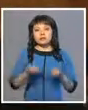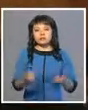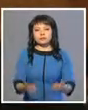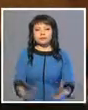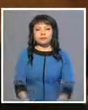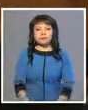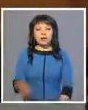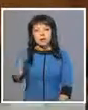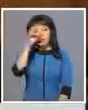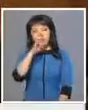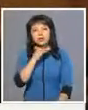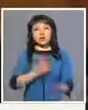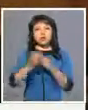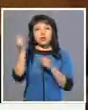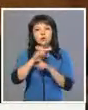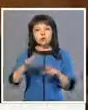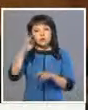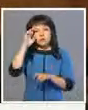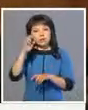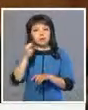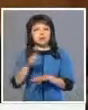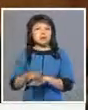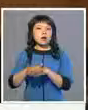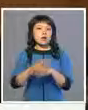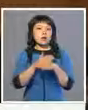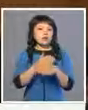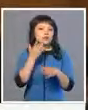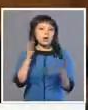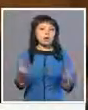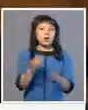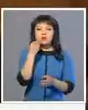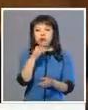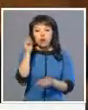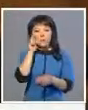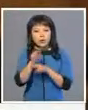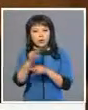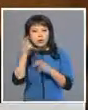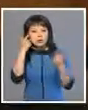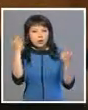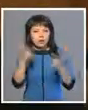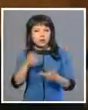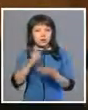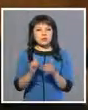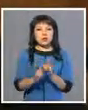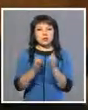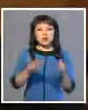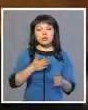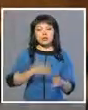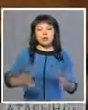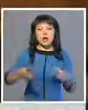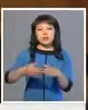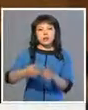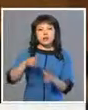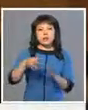Қазақстандағы жоғарғы оқу орындары мемлекеттен үлкен қолдау көріп отыр. Соның арқасында олардың білім сапасының көрсеткіштері артып келеді. Мәселен, біздің агенттіктің бақылауына